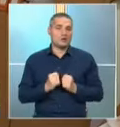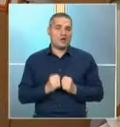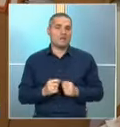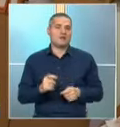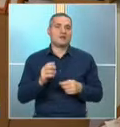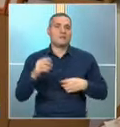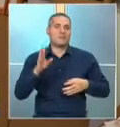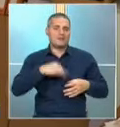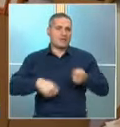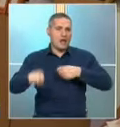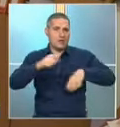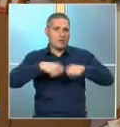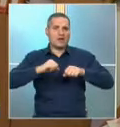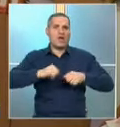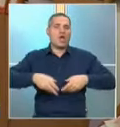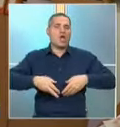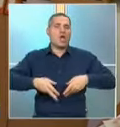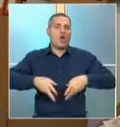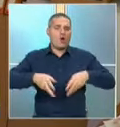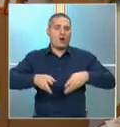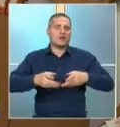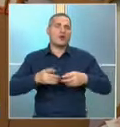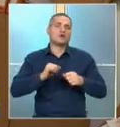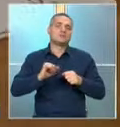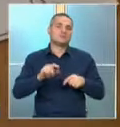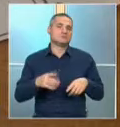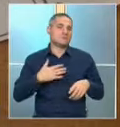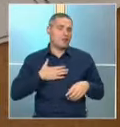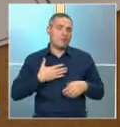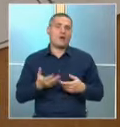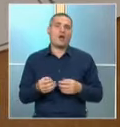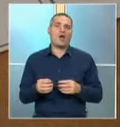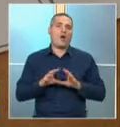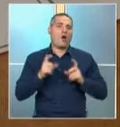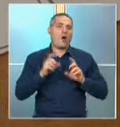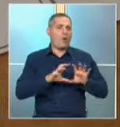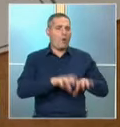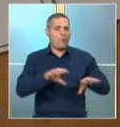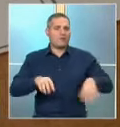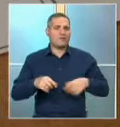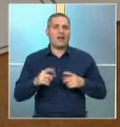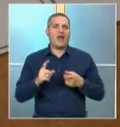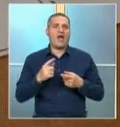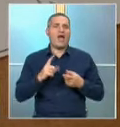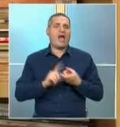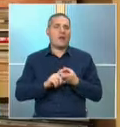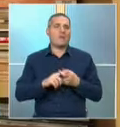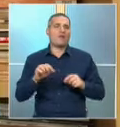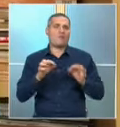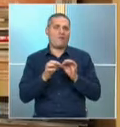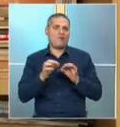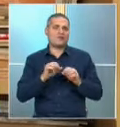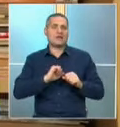да бъдат ремонтирани и коридорите и съответно да имаме и оборудване на кабинетите по физика